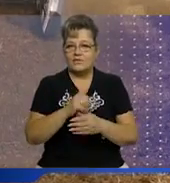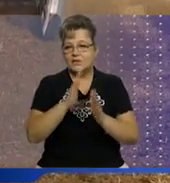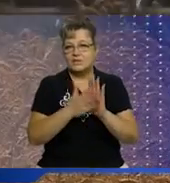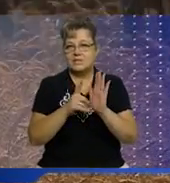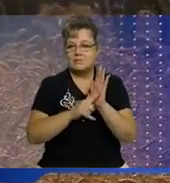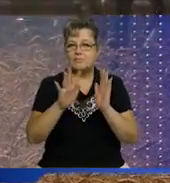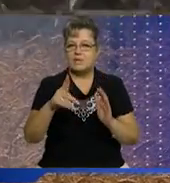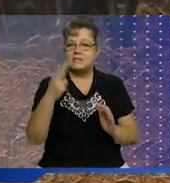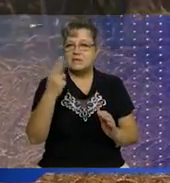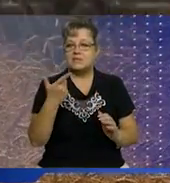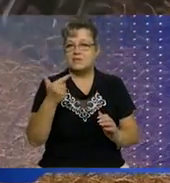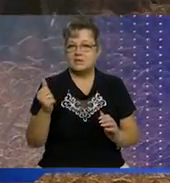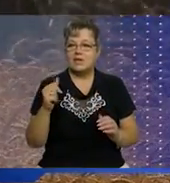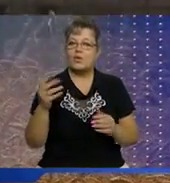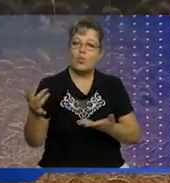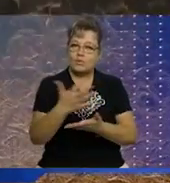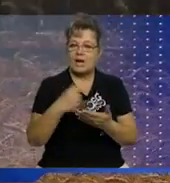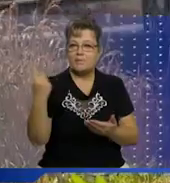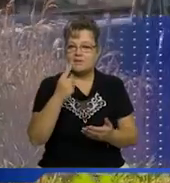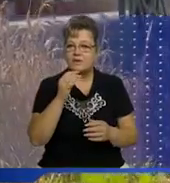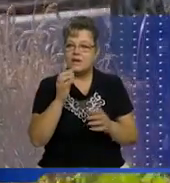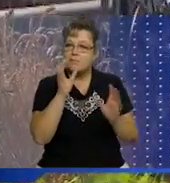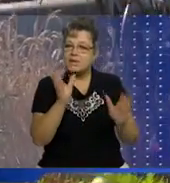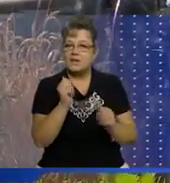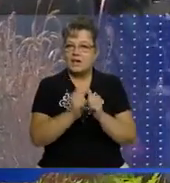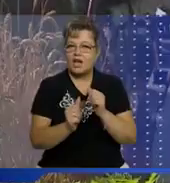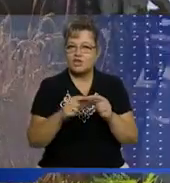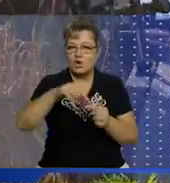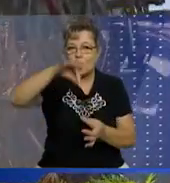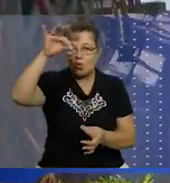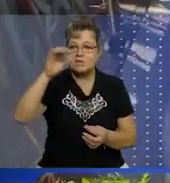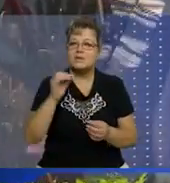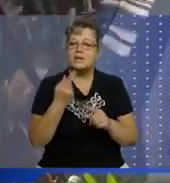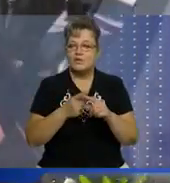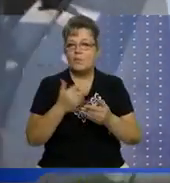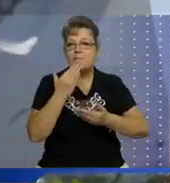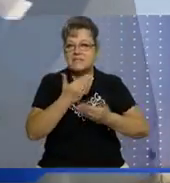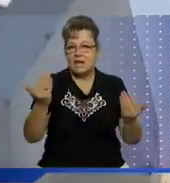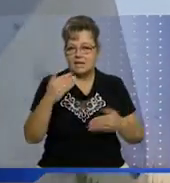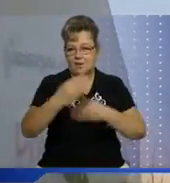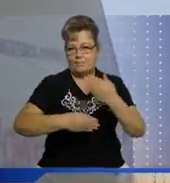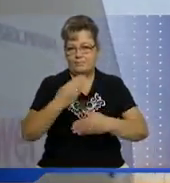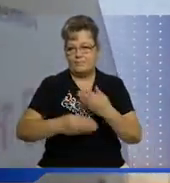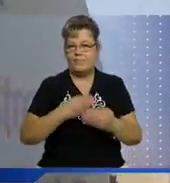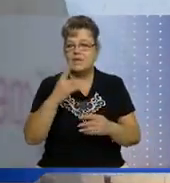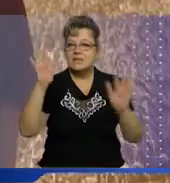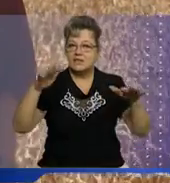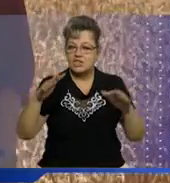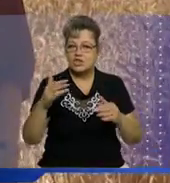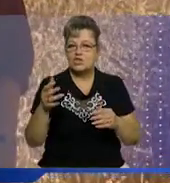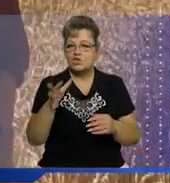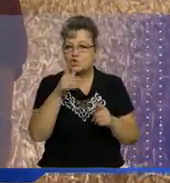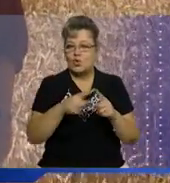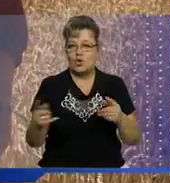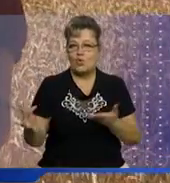до 75 центнеров с гектара убрали первыми, берегли каждый колос. И вот последний проход комбайнов. Из-за